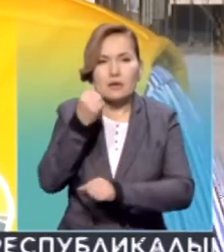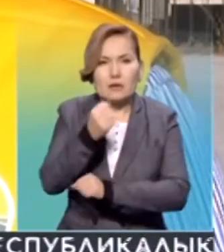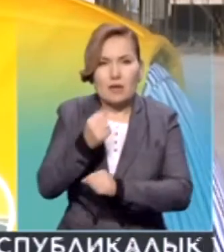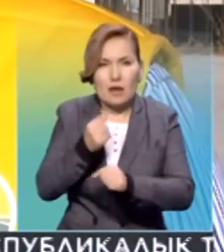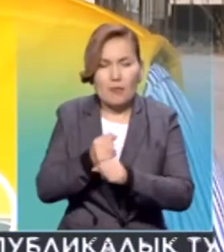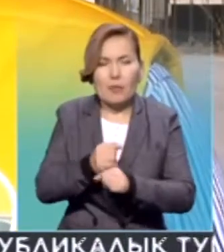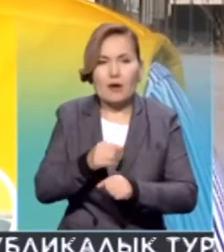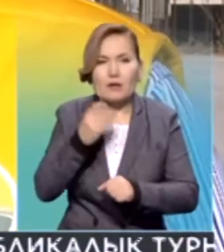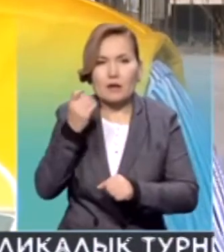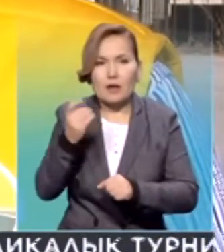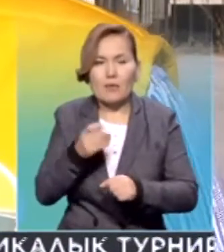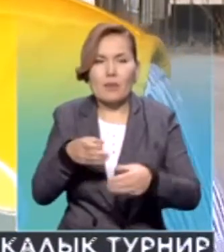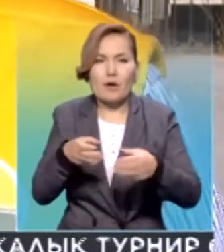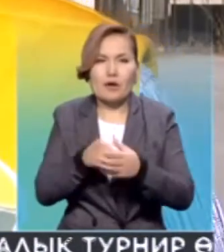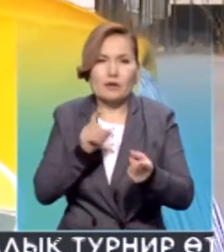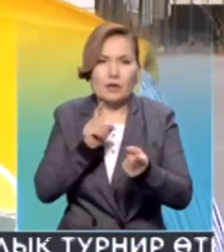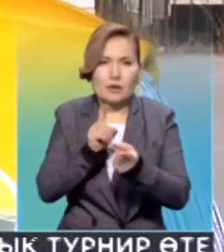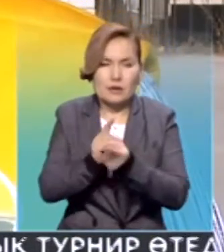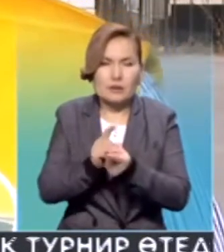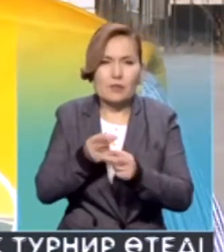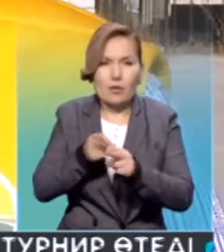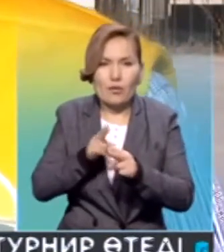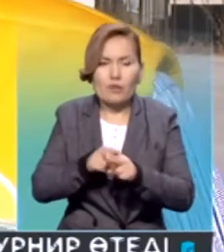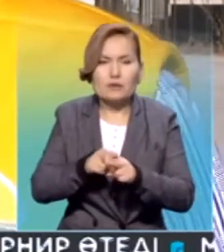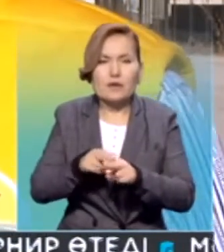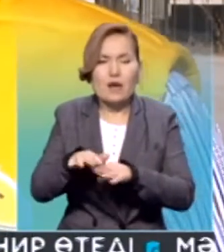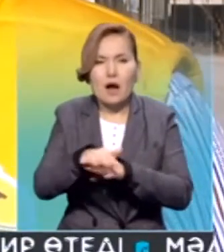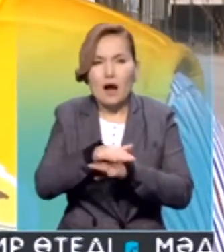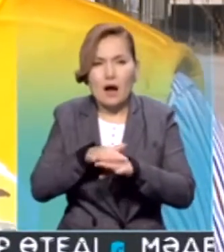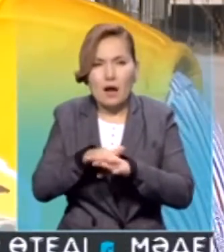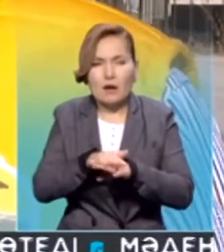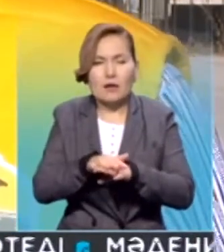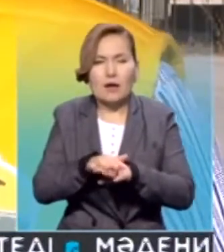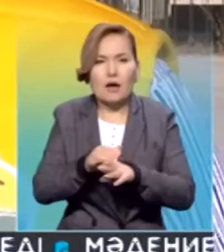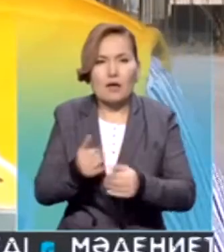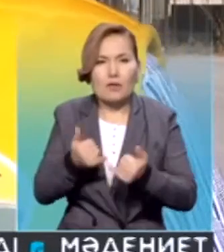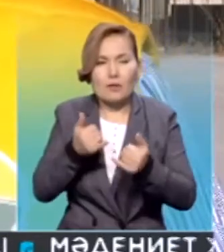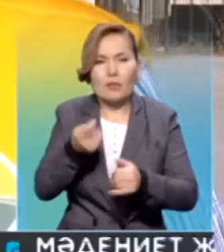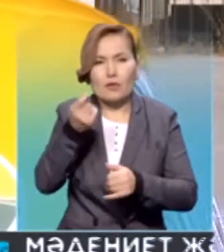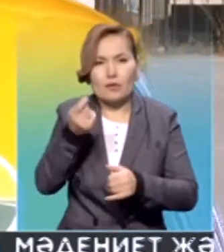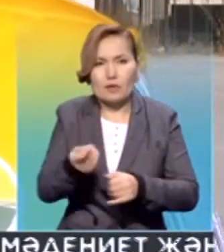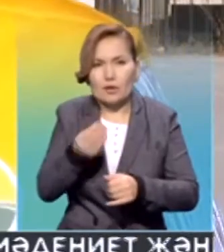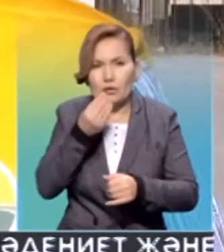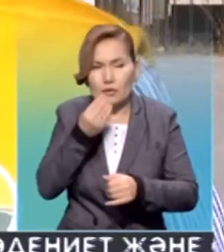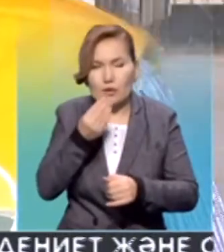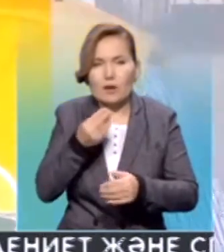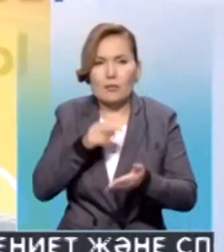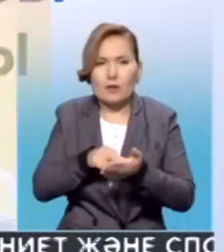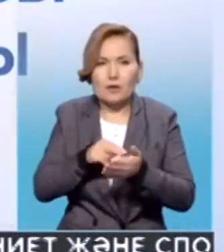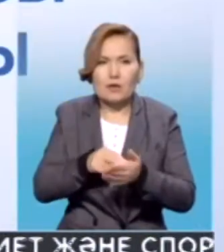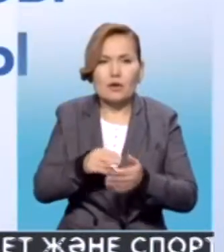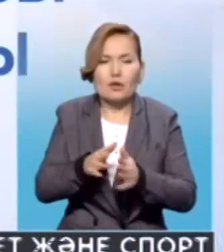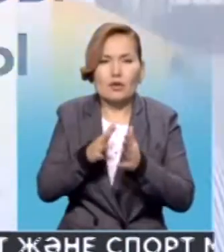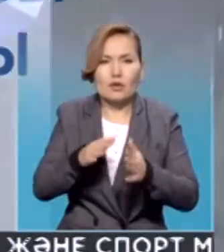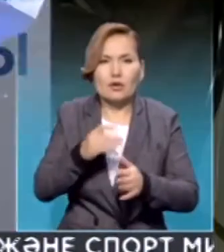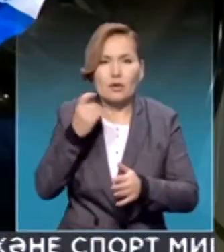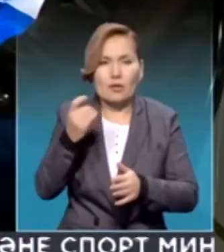осы базардан сатады. Мінекей халыққа бір шетінен қол жетінде бұл баға, екінші жағынан шаруаларға мүмкіндік.